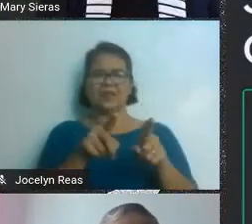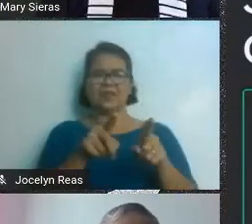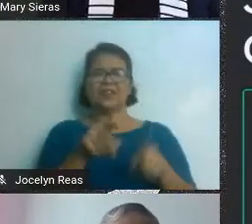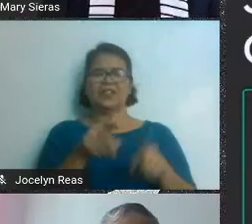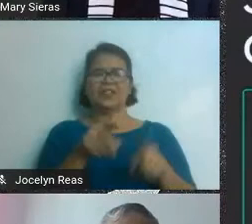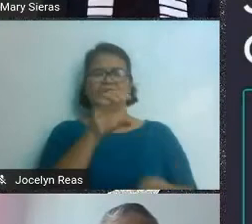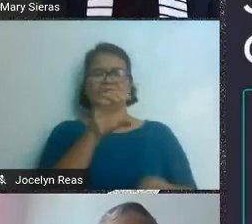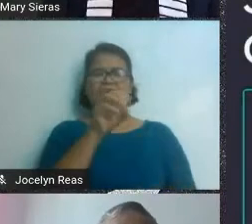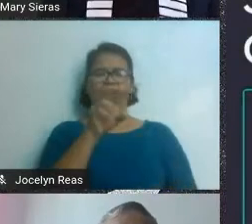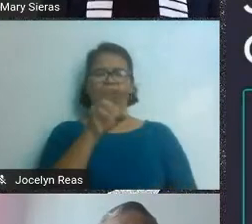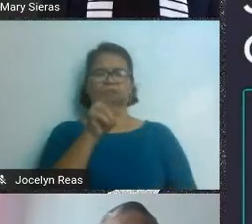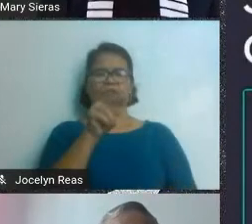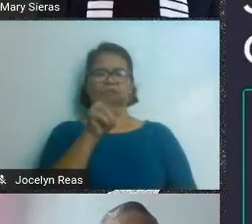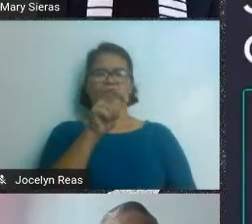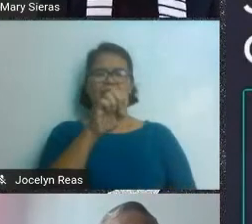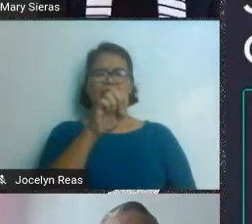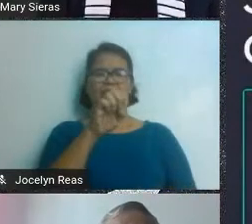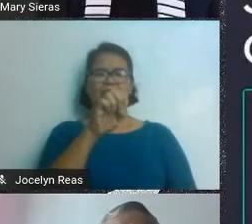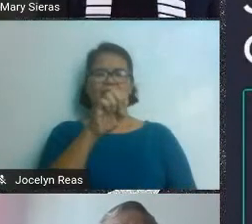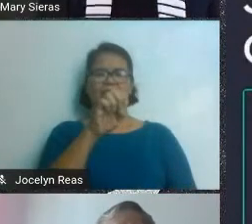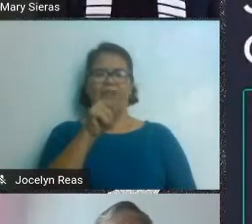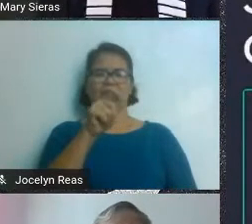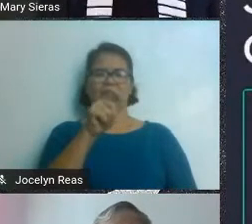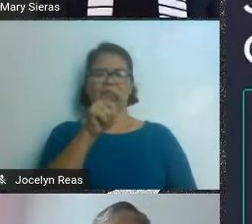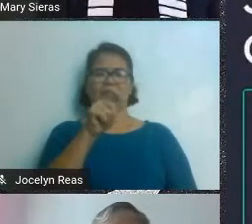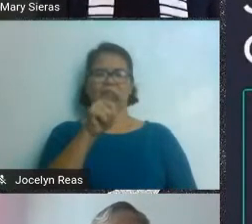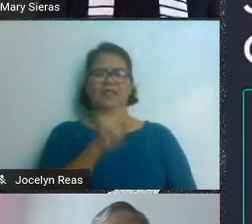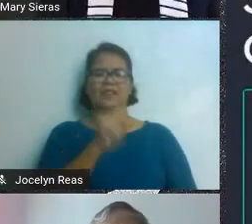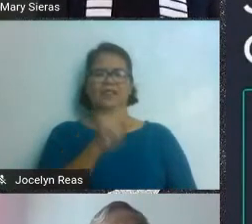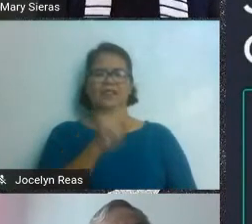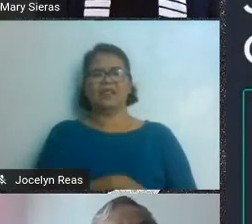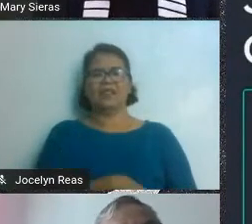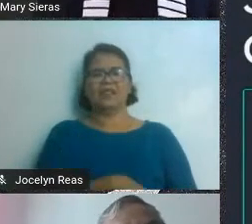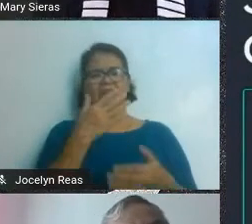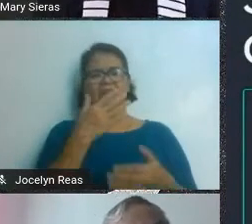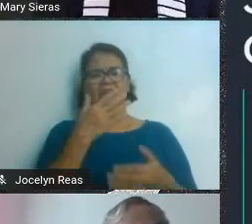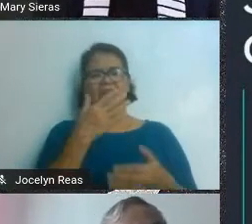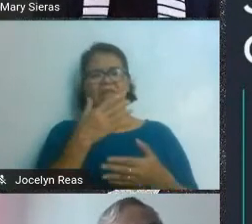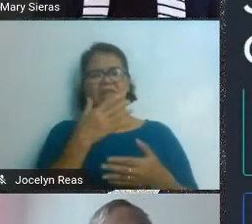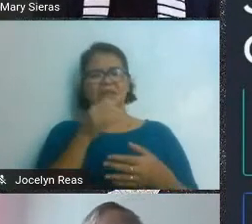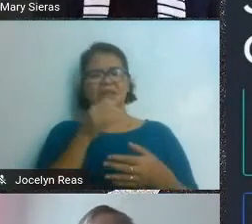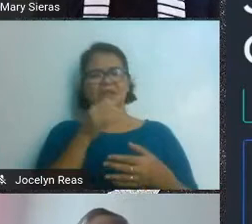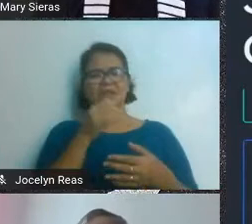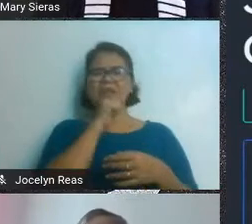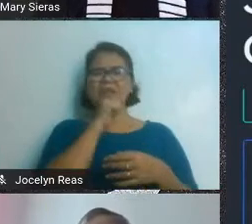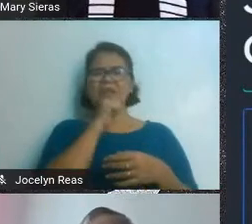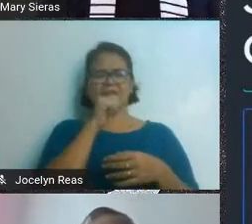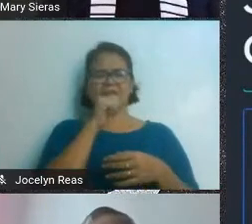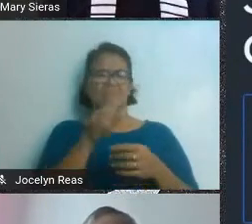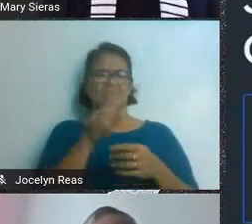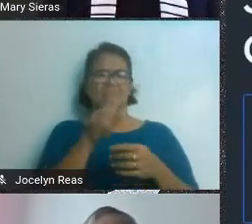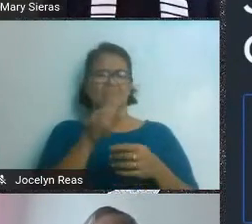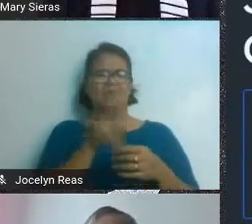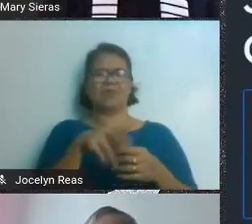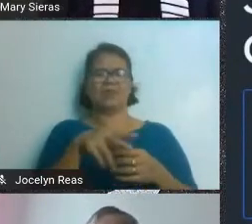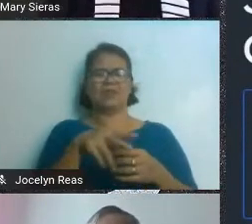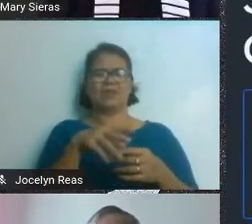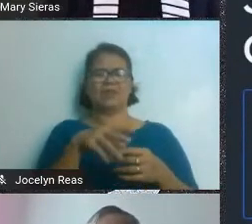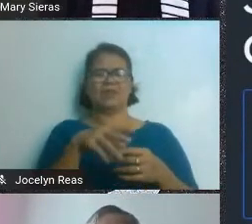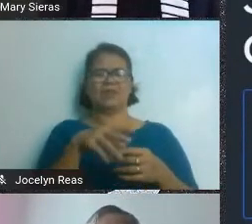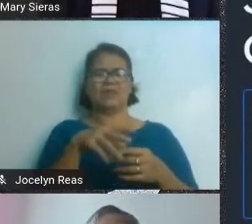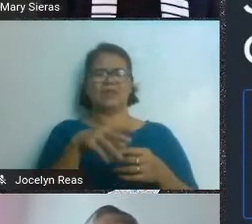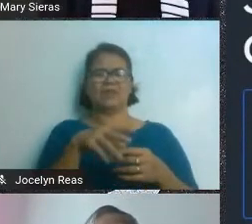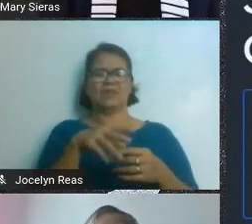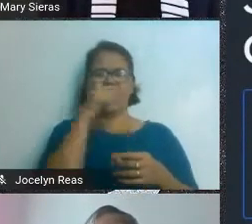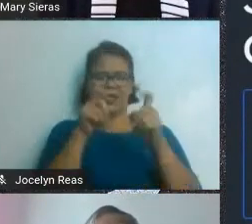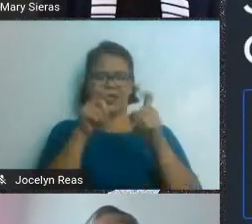Kasi, wag nyo namang gamitin yung lumang test. Eh, baka hindi na-cover. So, to be very safe,